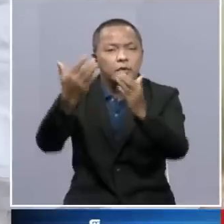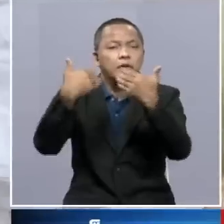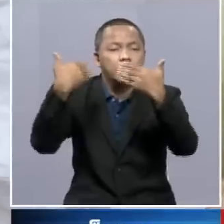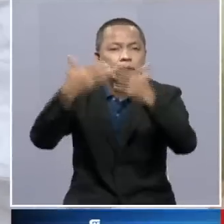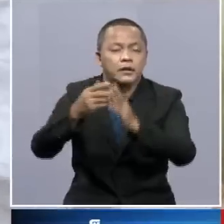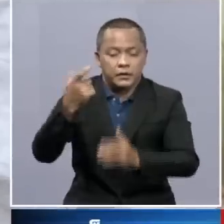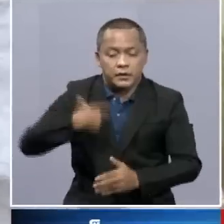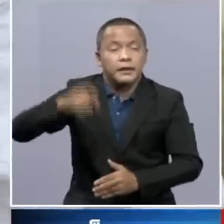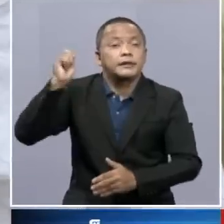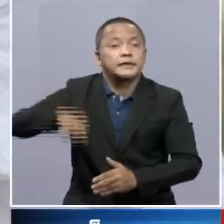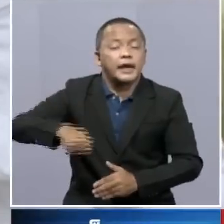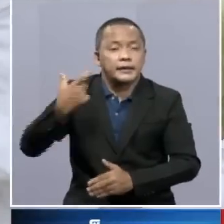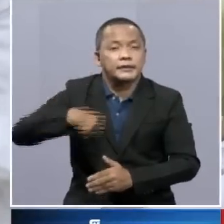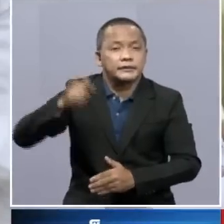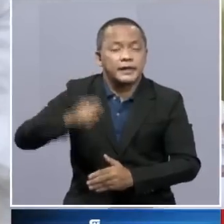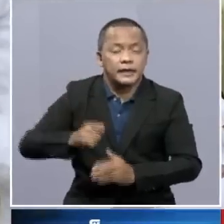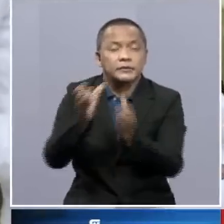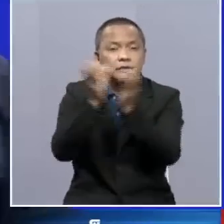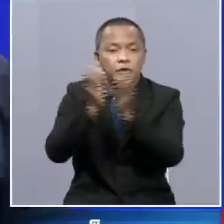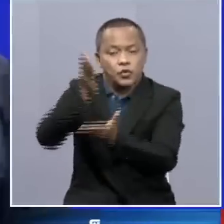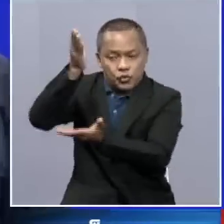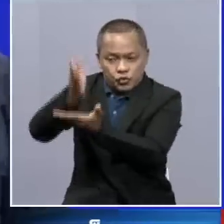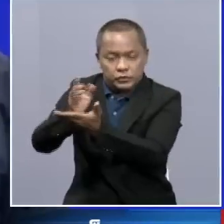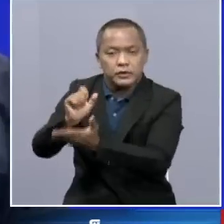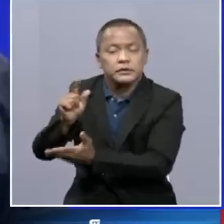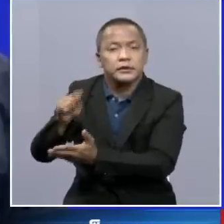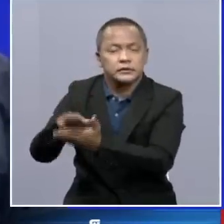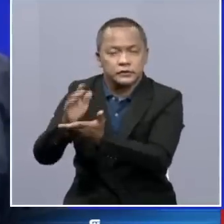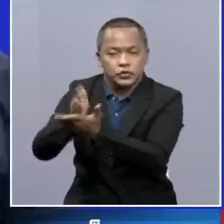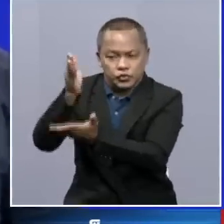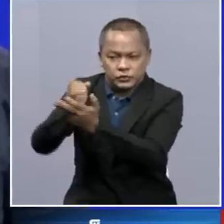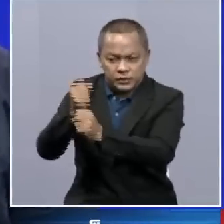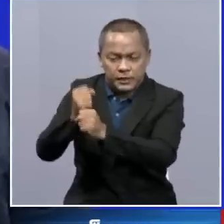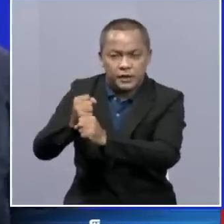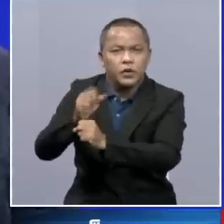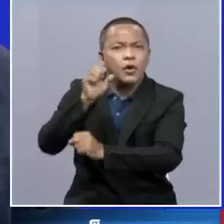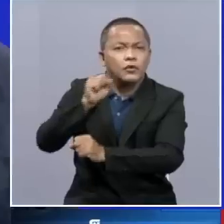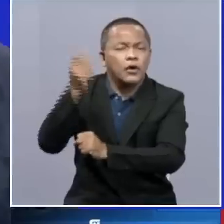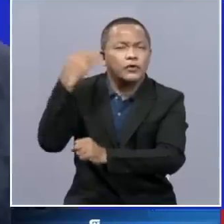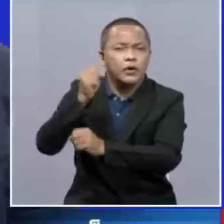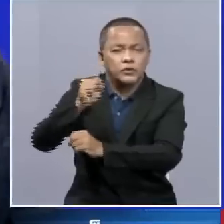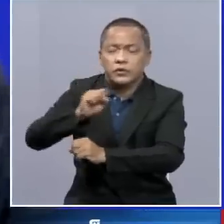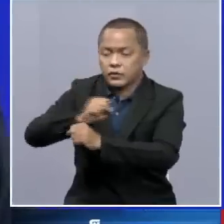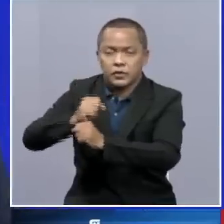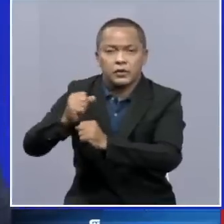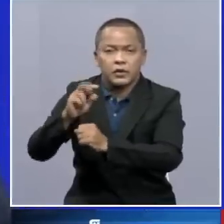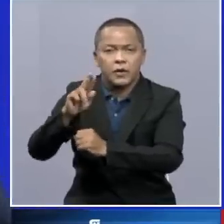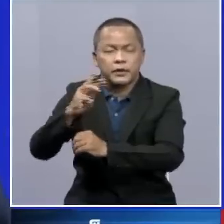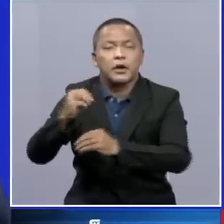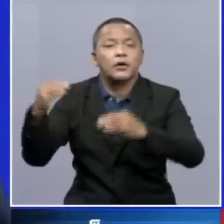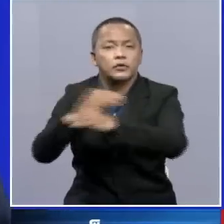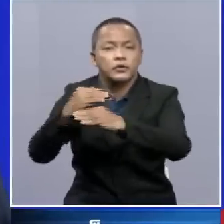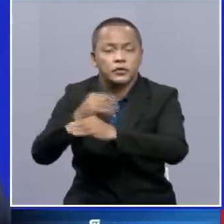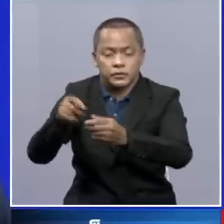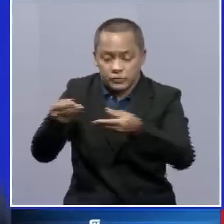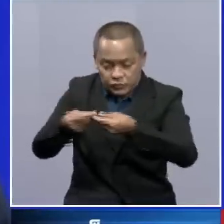ที่ศาลรัฐธรรมนูญสั่งให้คุณศักดิ์สยามหยุดปฏิบัติหน้าที่อะค่ะกรณีที่ถูกร้องเรื่องของปมถือหุ้นแล้วก็เป็นเจ้าของห้างหุ้นส่วนจำ